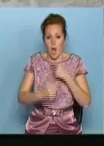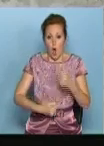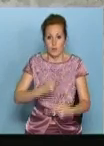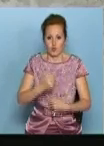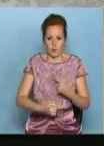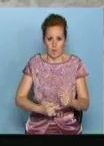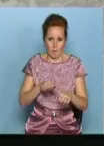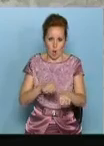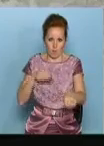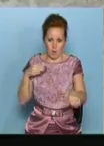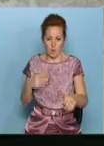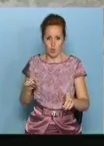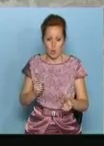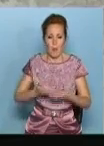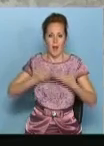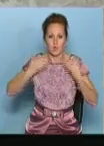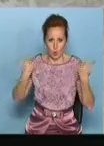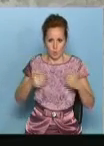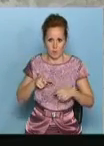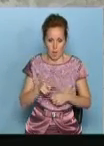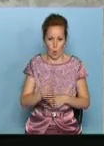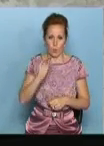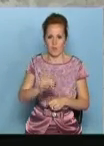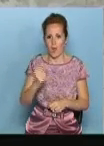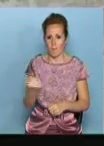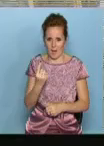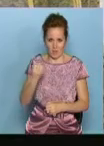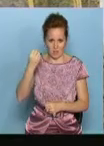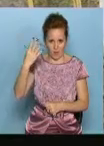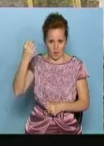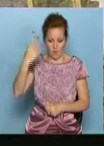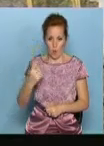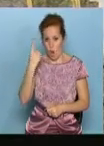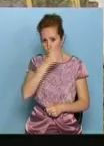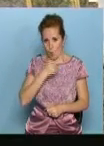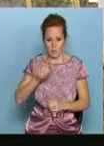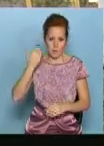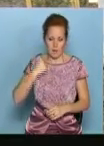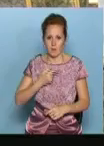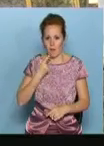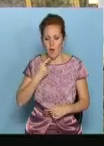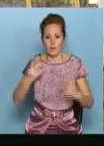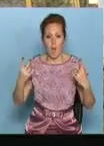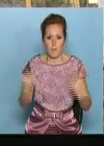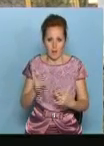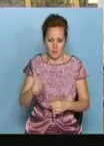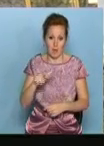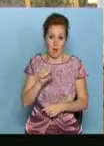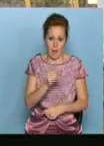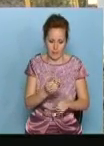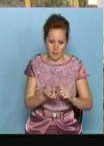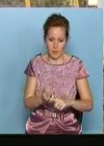Чтобы разгрузить дорогу, в Кизу установили первый светофор. Год назад о его необходимости заговорили все – госавтоинспекторы, автомобилисты